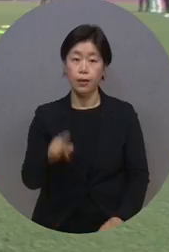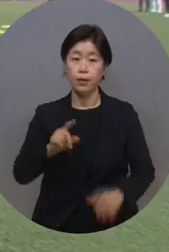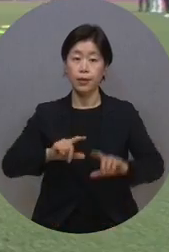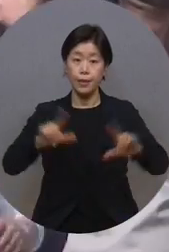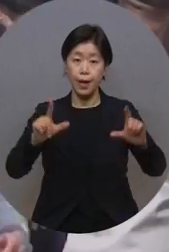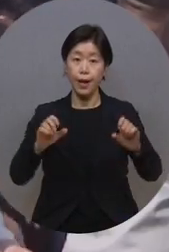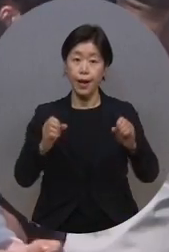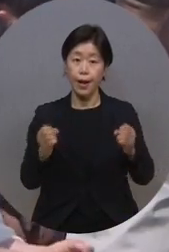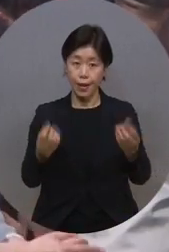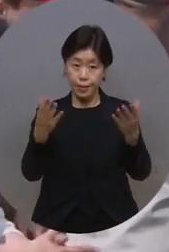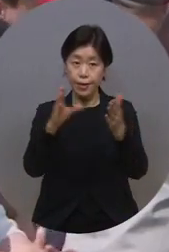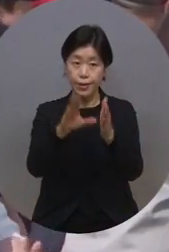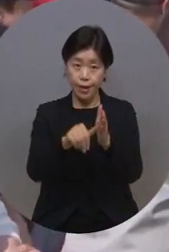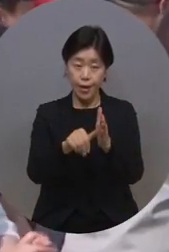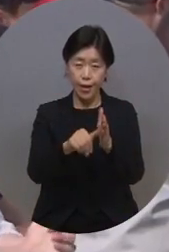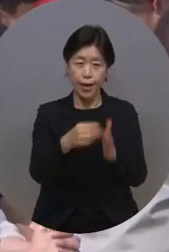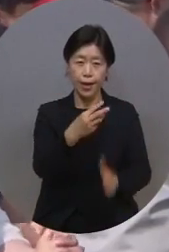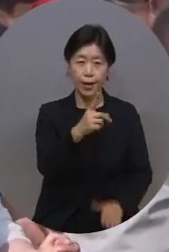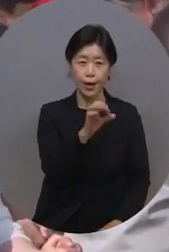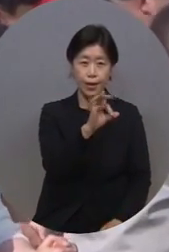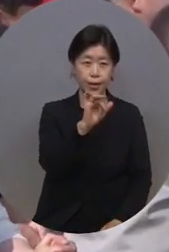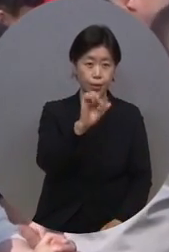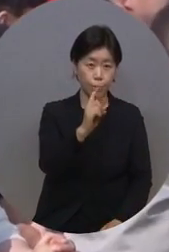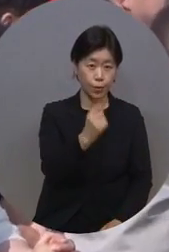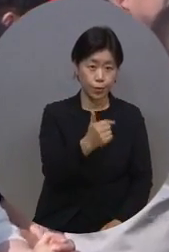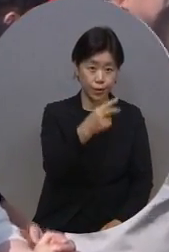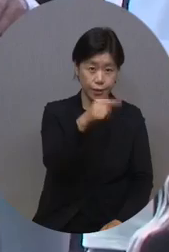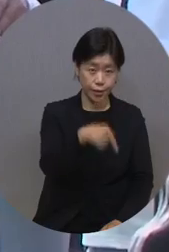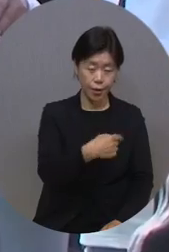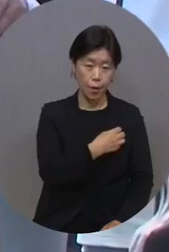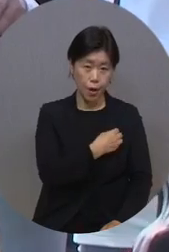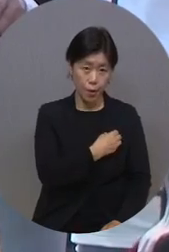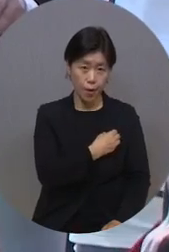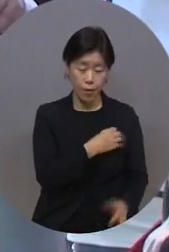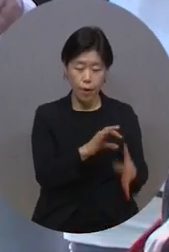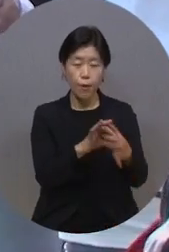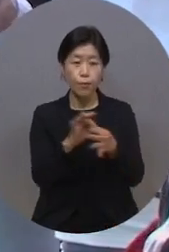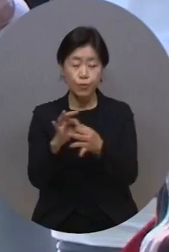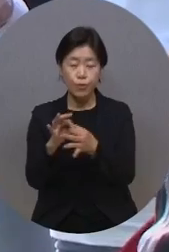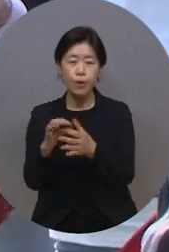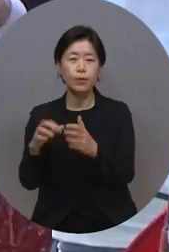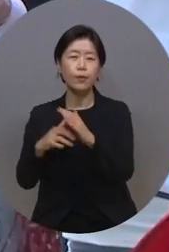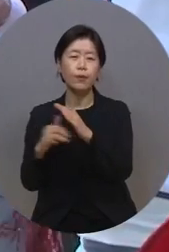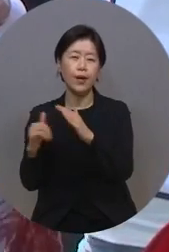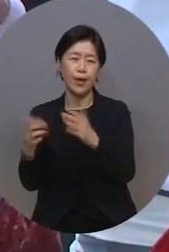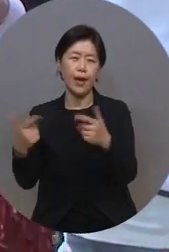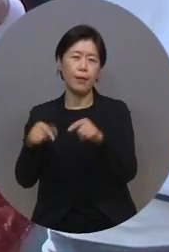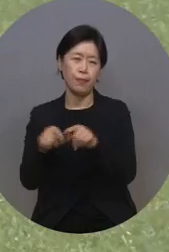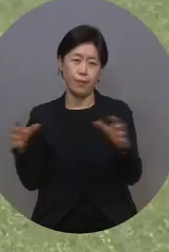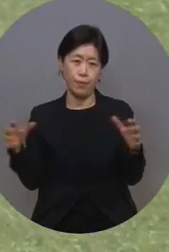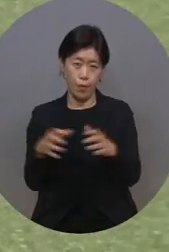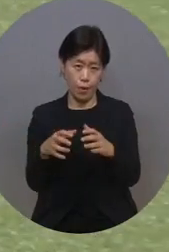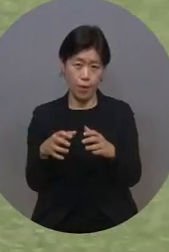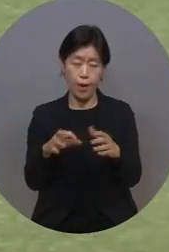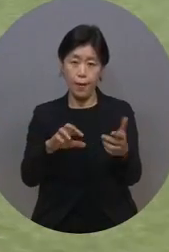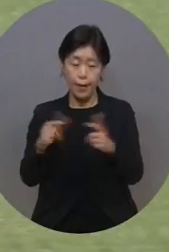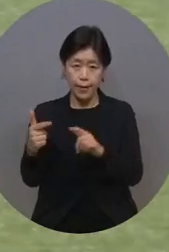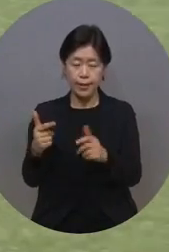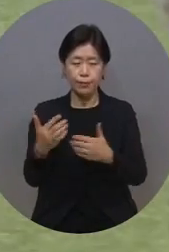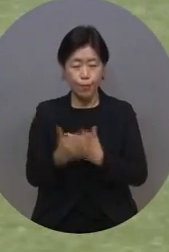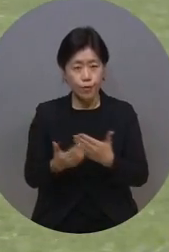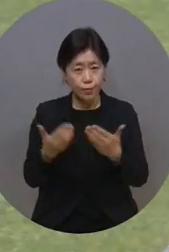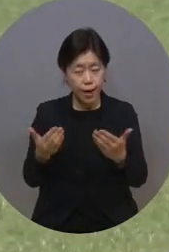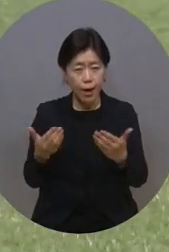행사에는 라이온스 회원 가족 약 3천여 명이 참석한 가운데 라이온스 홍보 및 뚜유토끼 기금 조성 목적을 두고